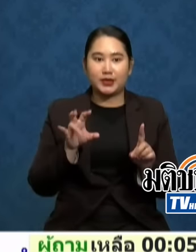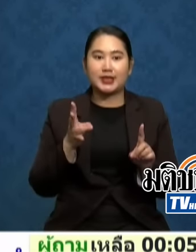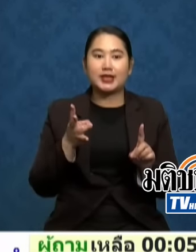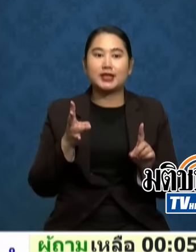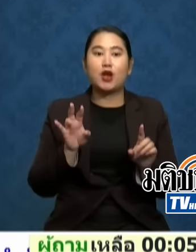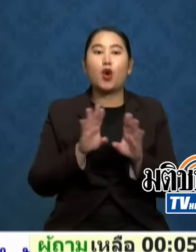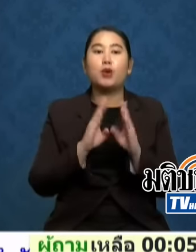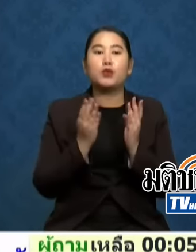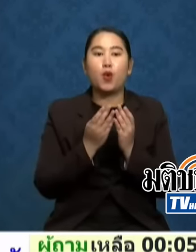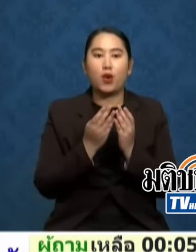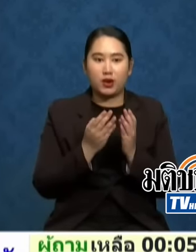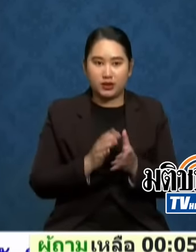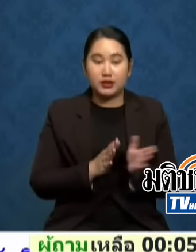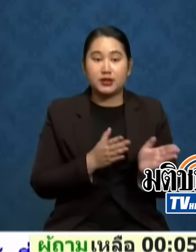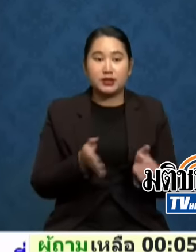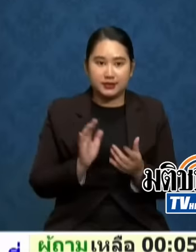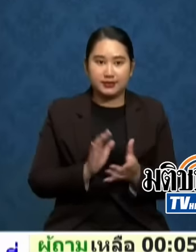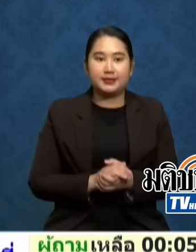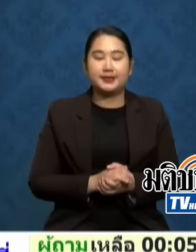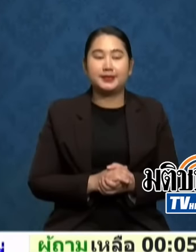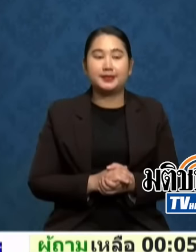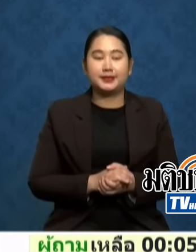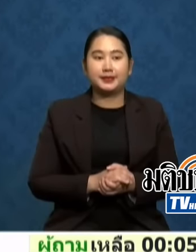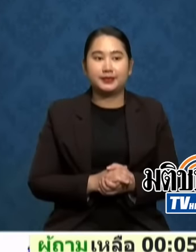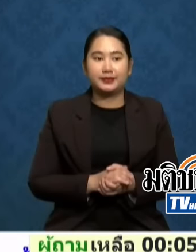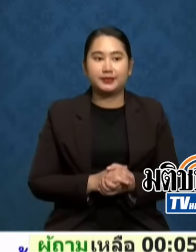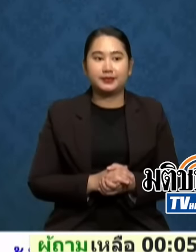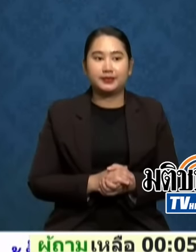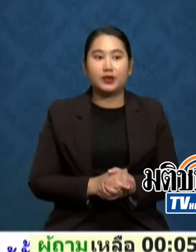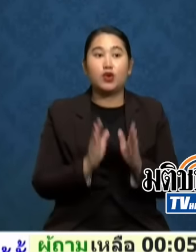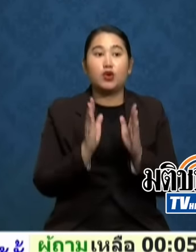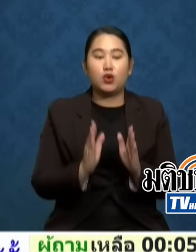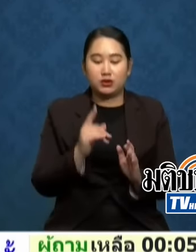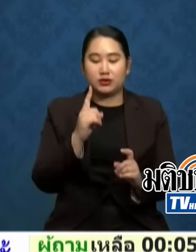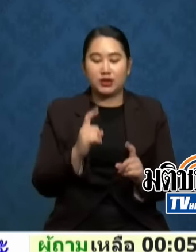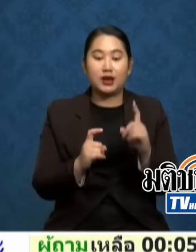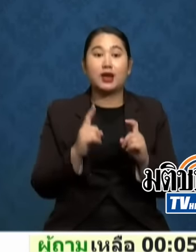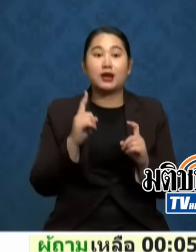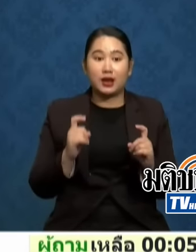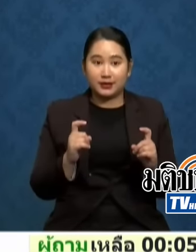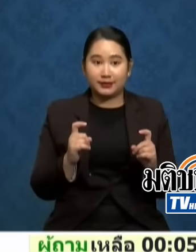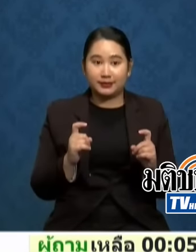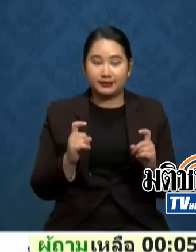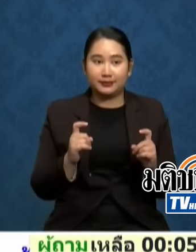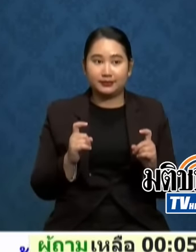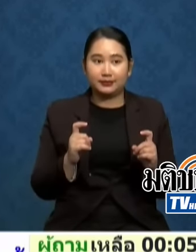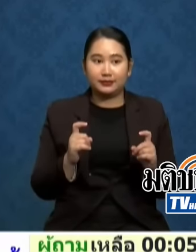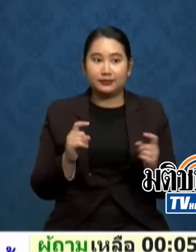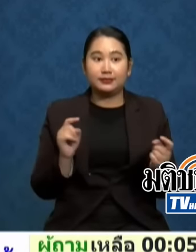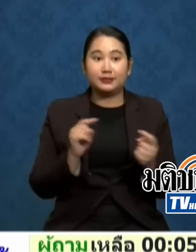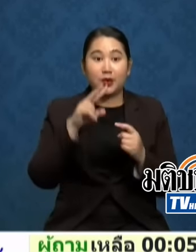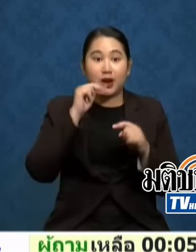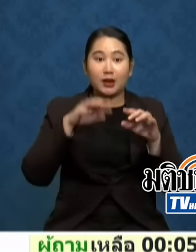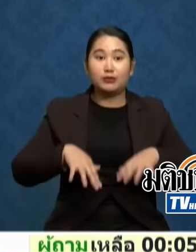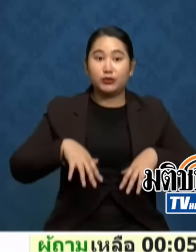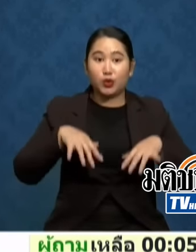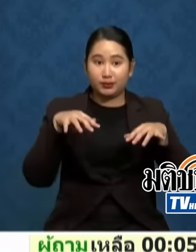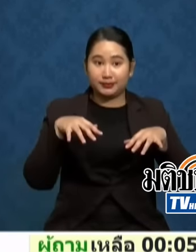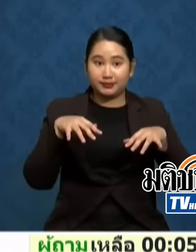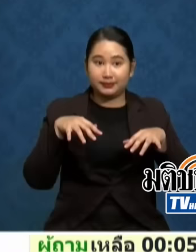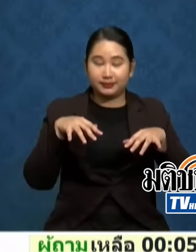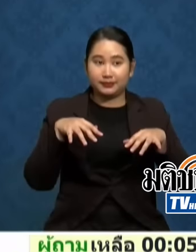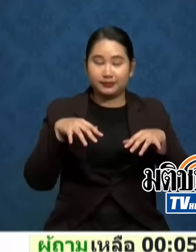193,307 ครัวเรือนนะครับแล้วก็มีผู้ต้องเสียชีวิตไปจากทุกภัยใ